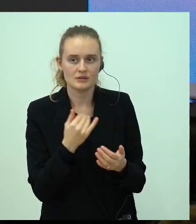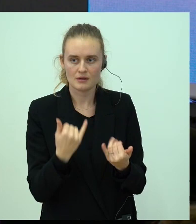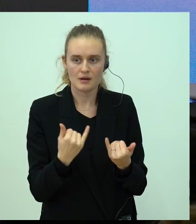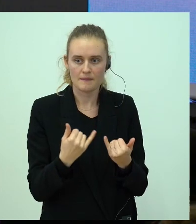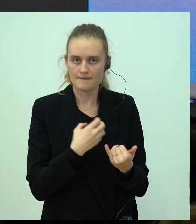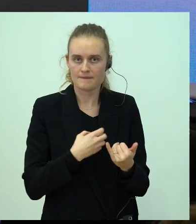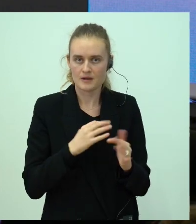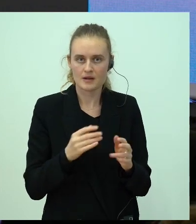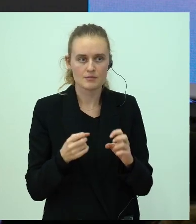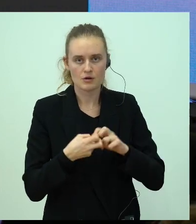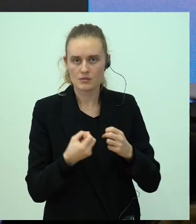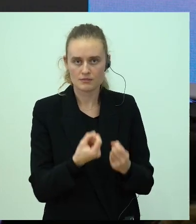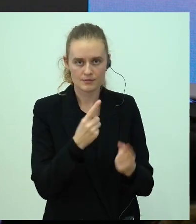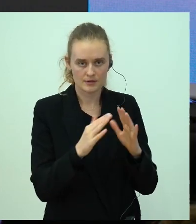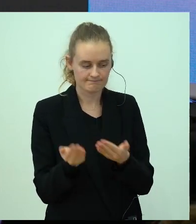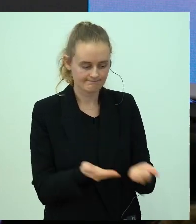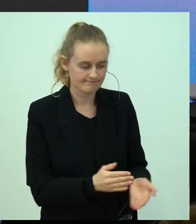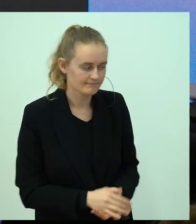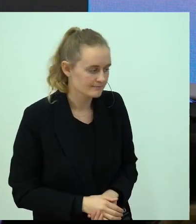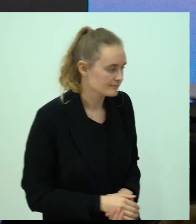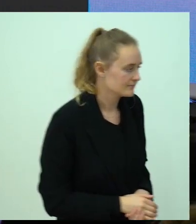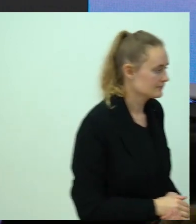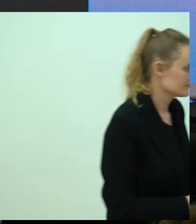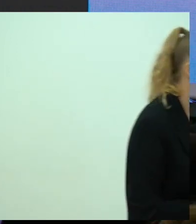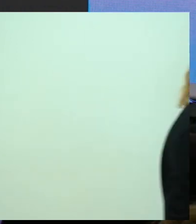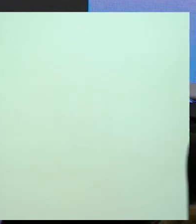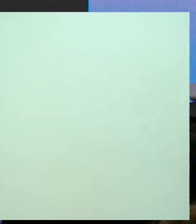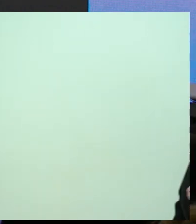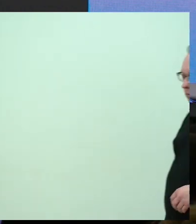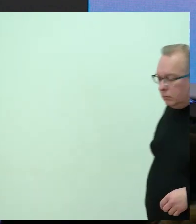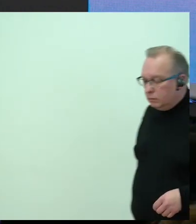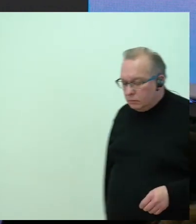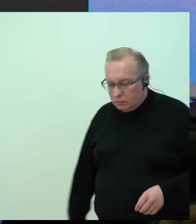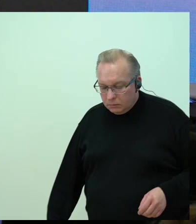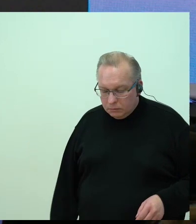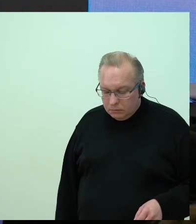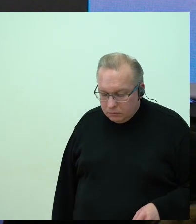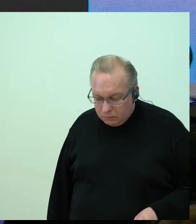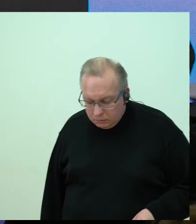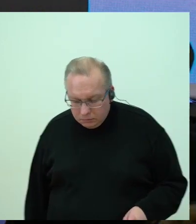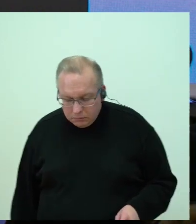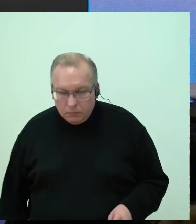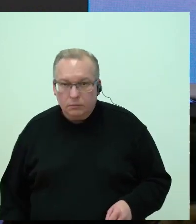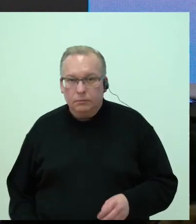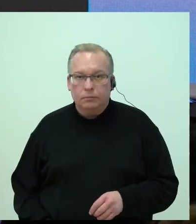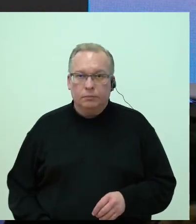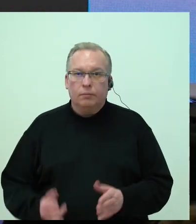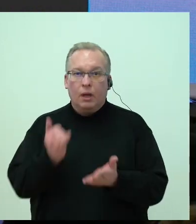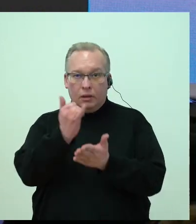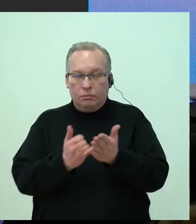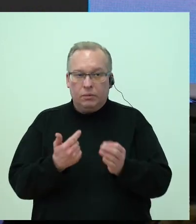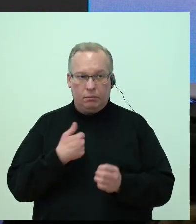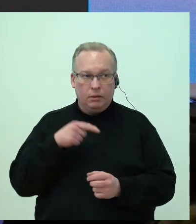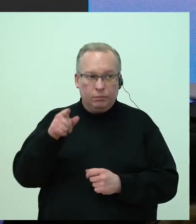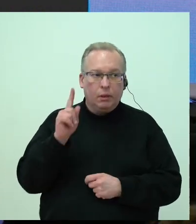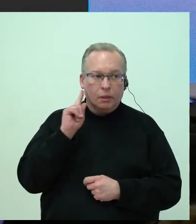tendencijos ir kokie pagrindiniai iššūkiai? Žodis jums, ponė. Mes jūsų negirdame. Atsiprašau, bet mes